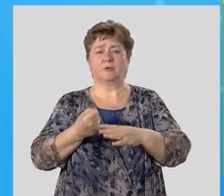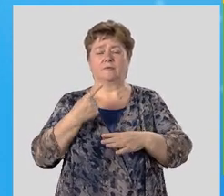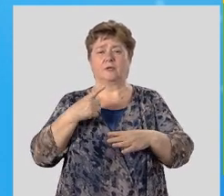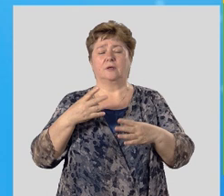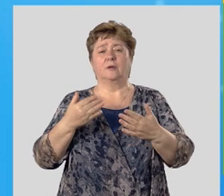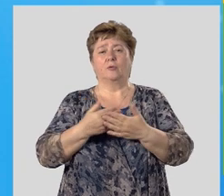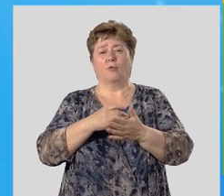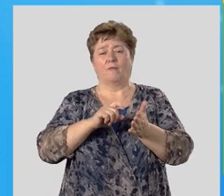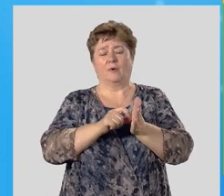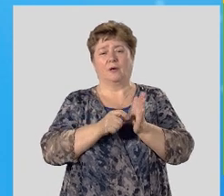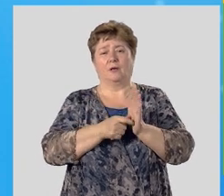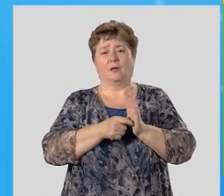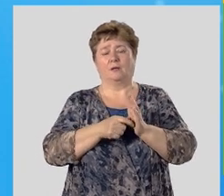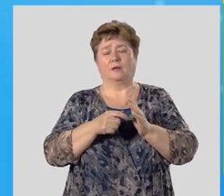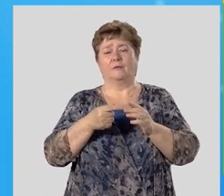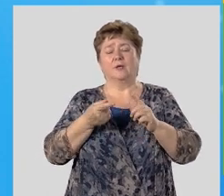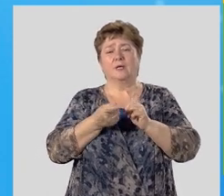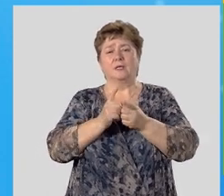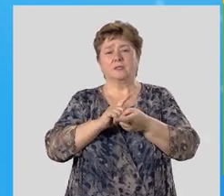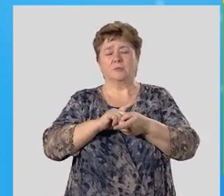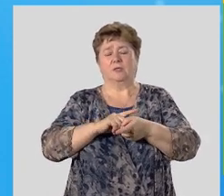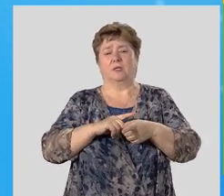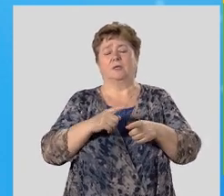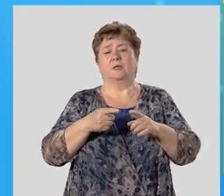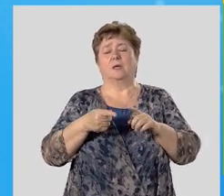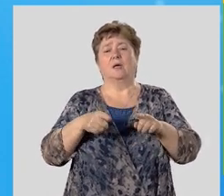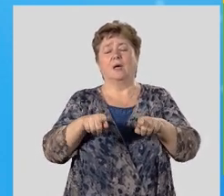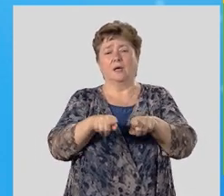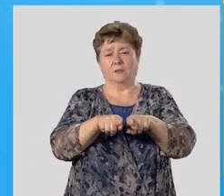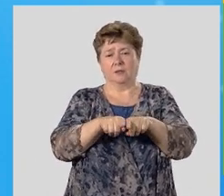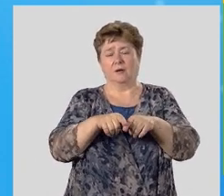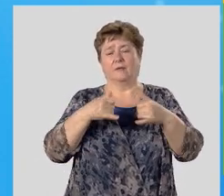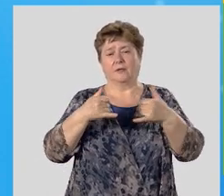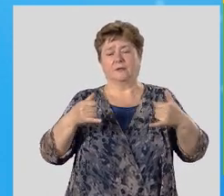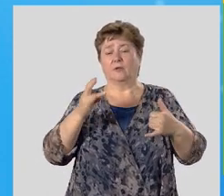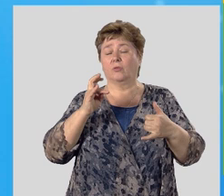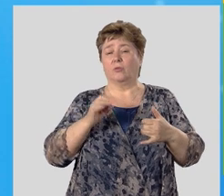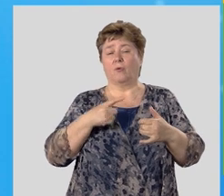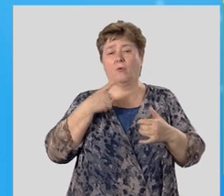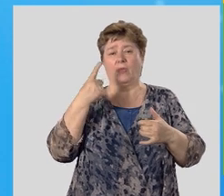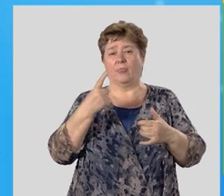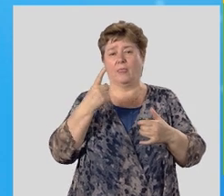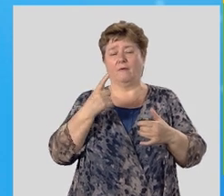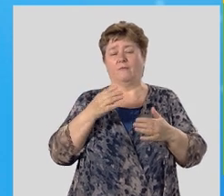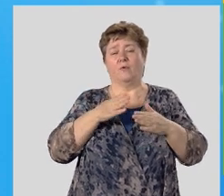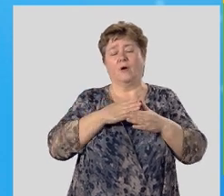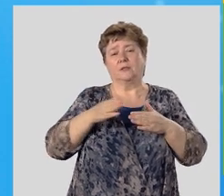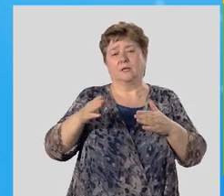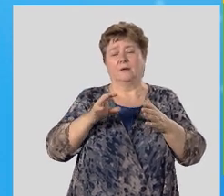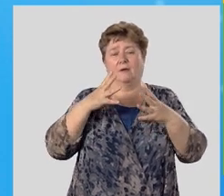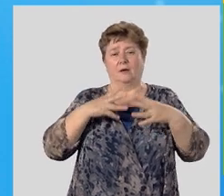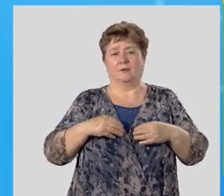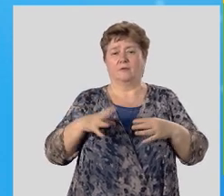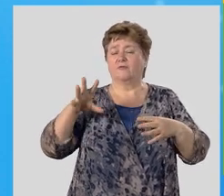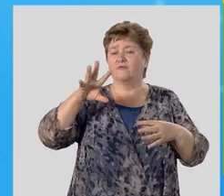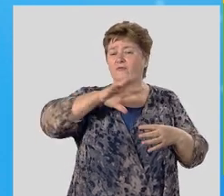появлением новых клеток. Эволюция – это тоже развитие, но не одного отдельного организма,